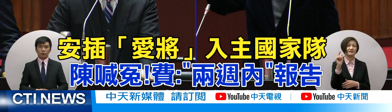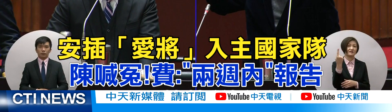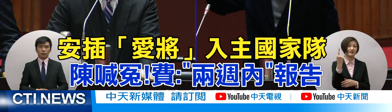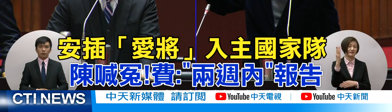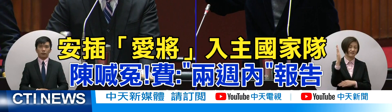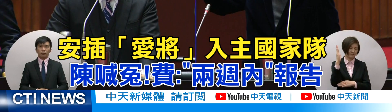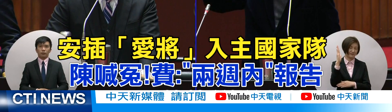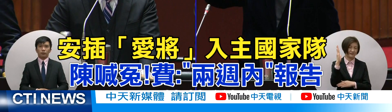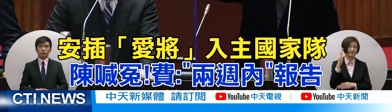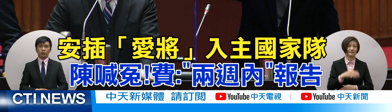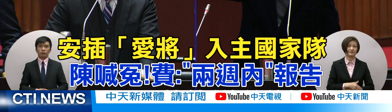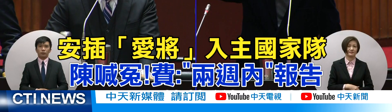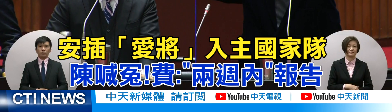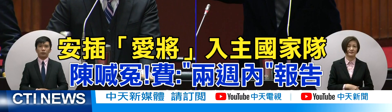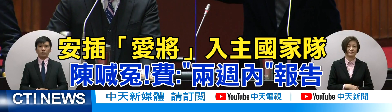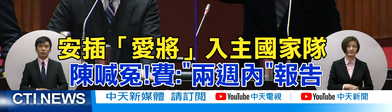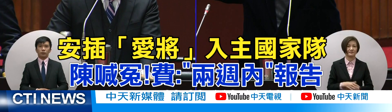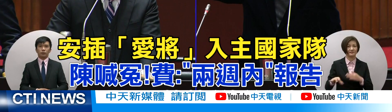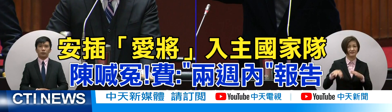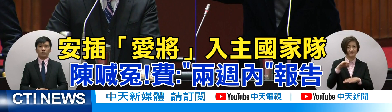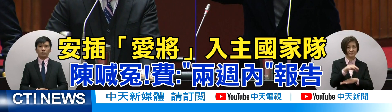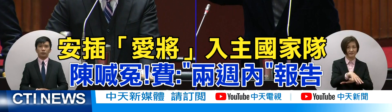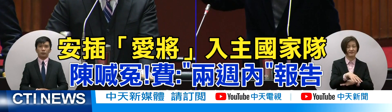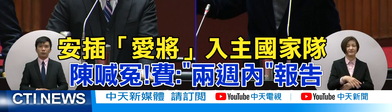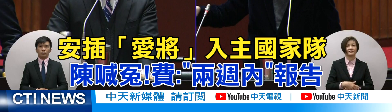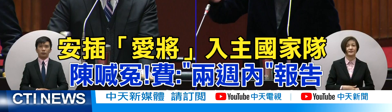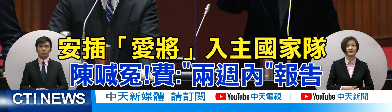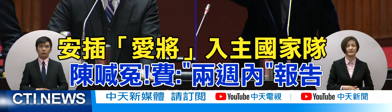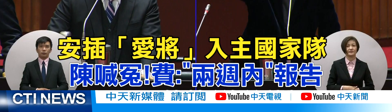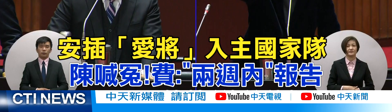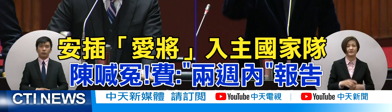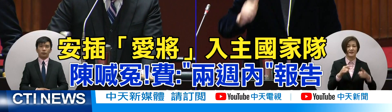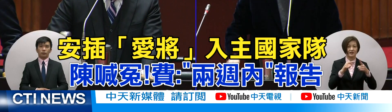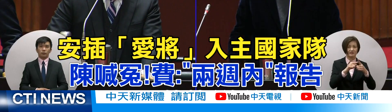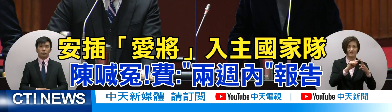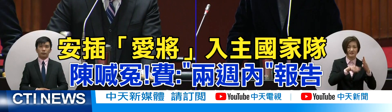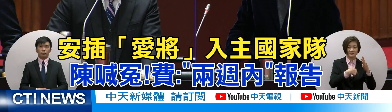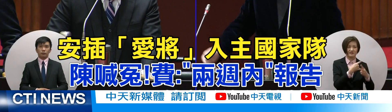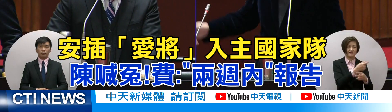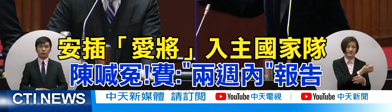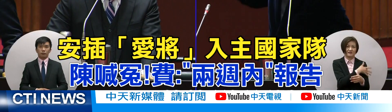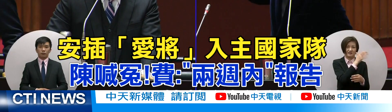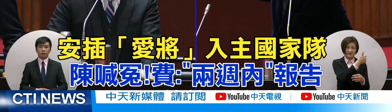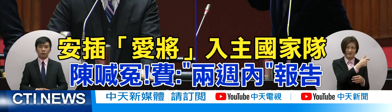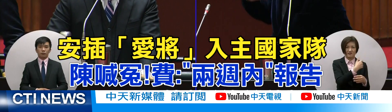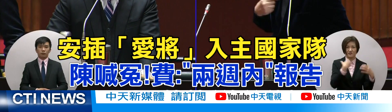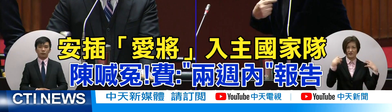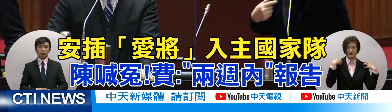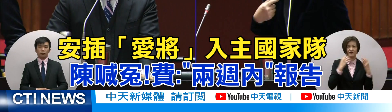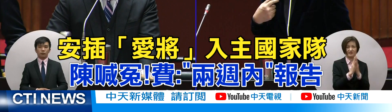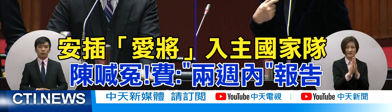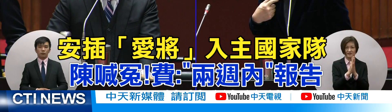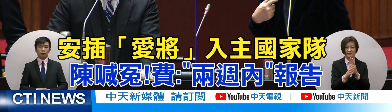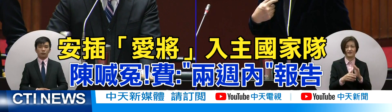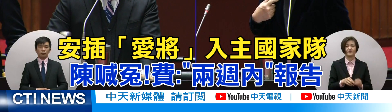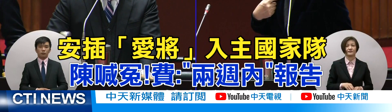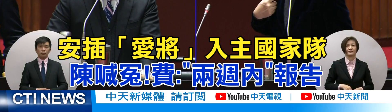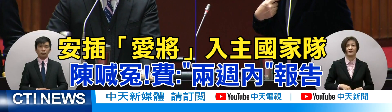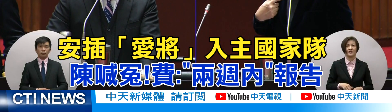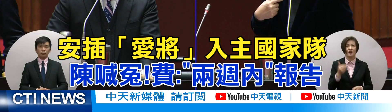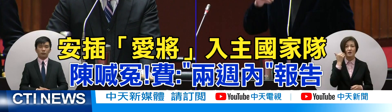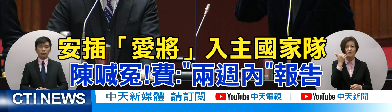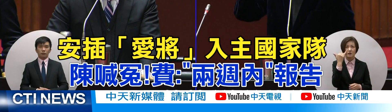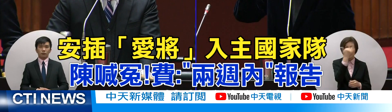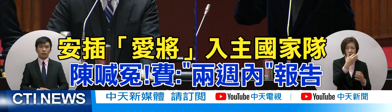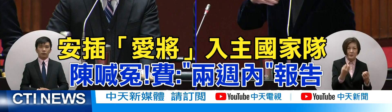政府相关的投资的公司，人是你的人，然后呢，你不若出了事情，有出